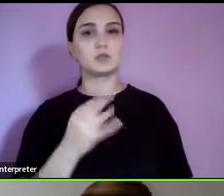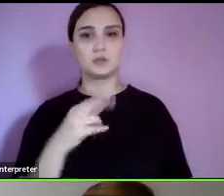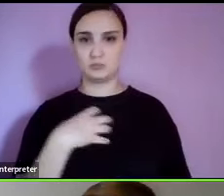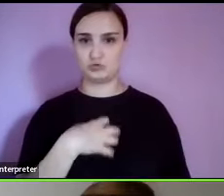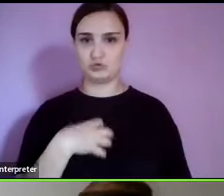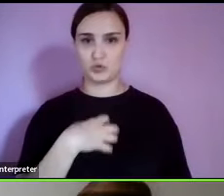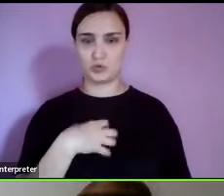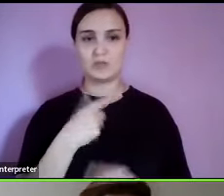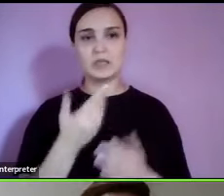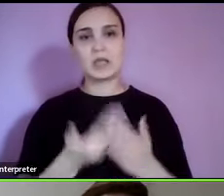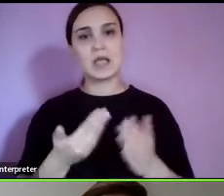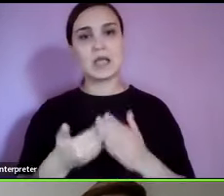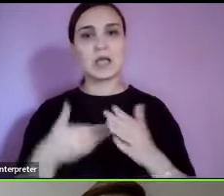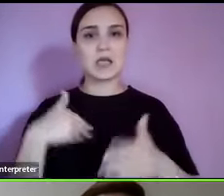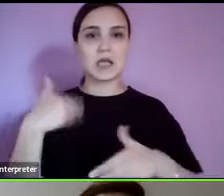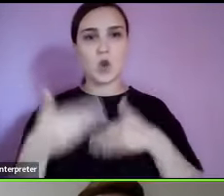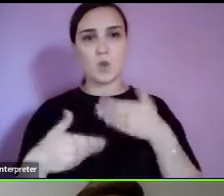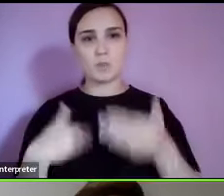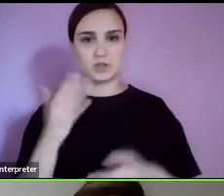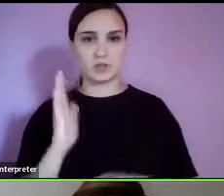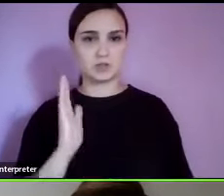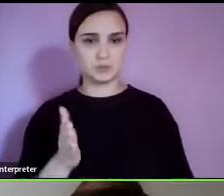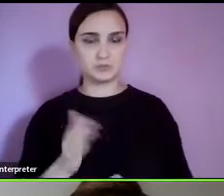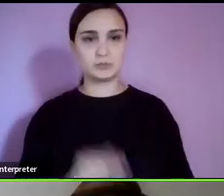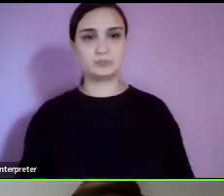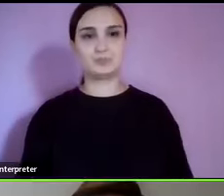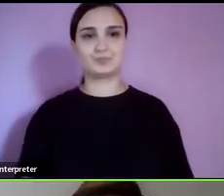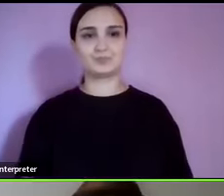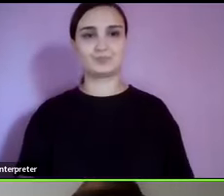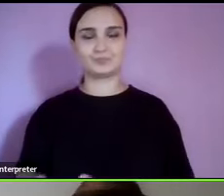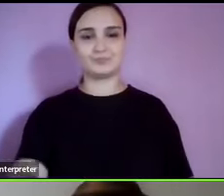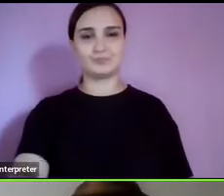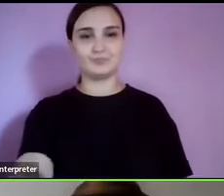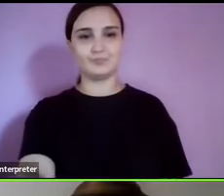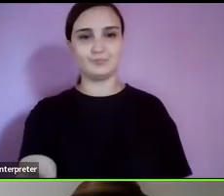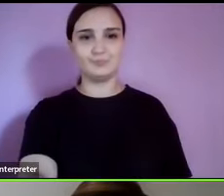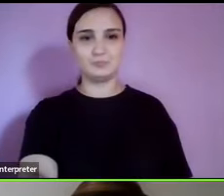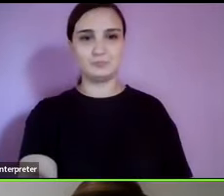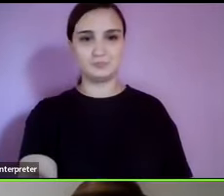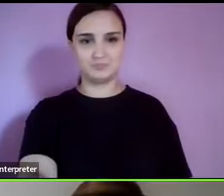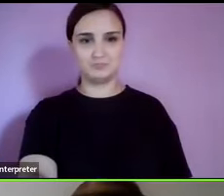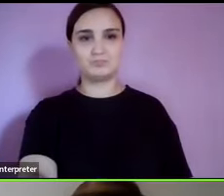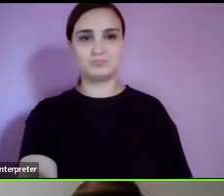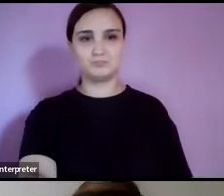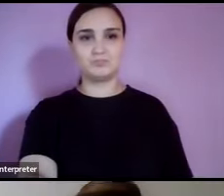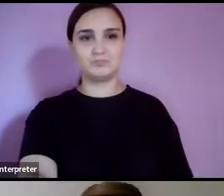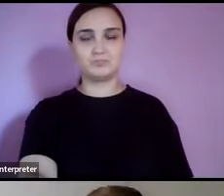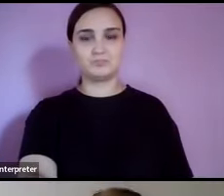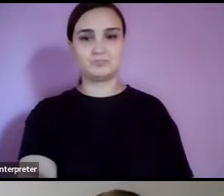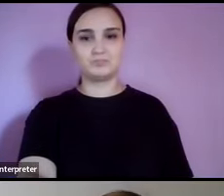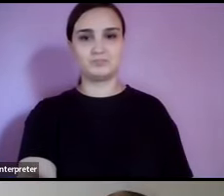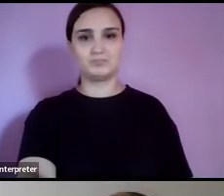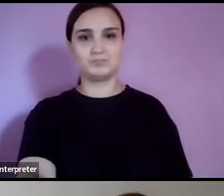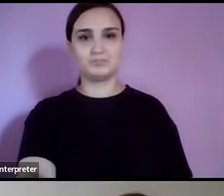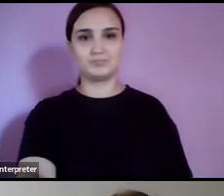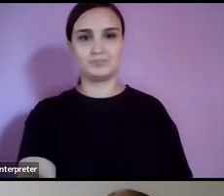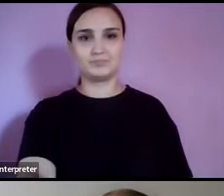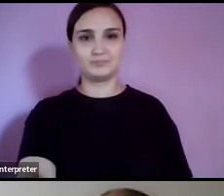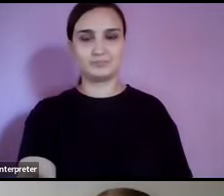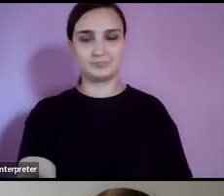მნიშვნელოვან რეკომენდაციებს. So, Kathleen, you're welcome to start. Thank you very